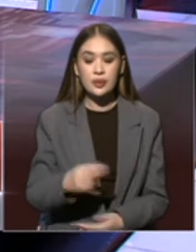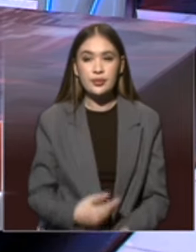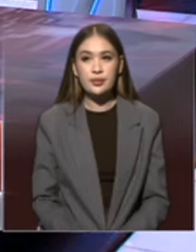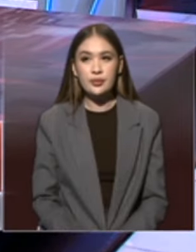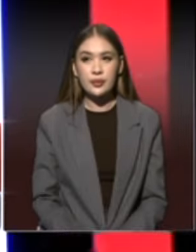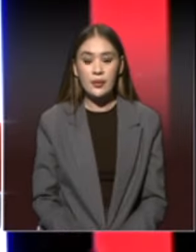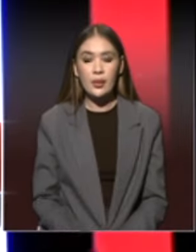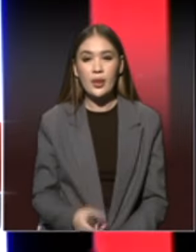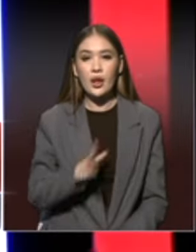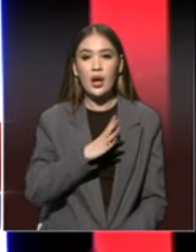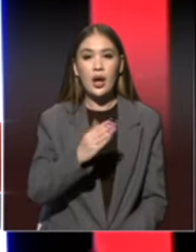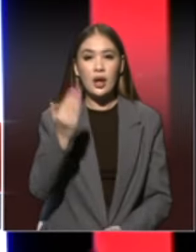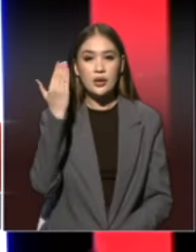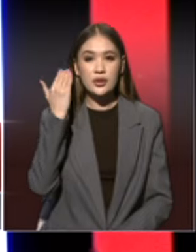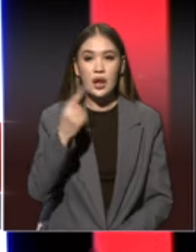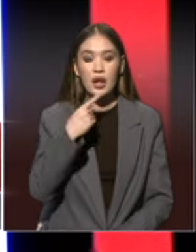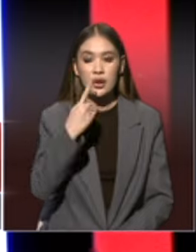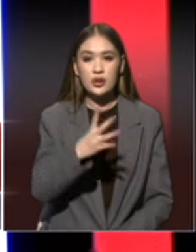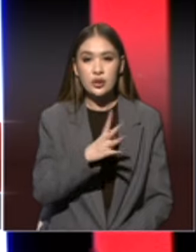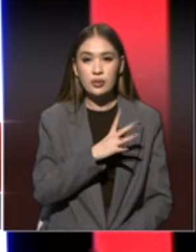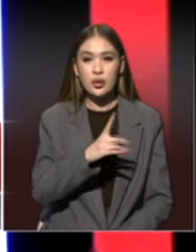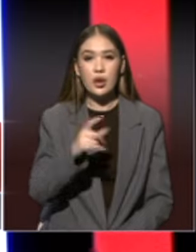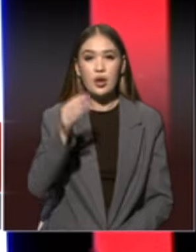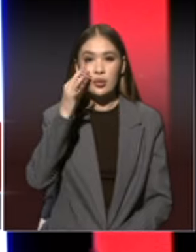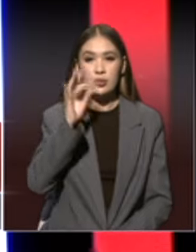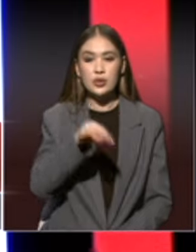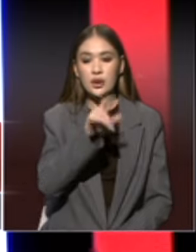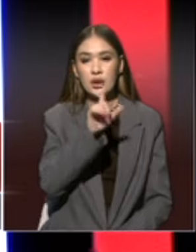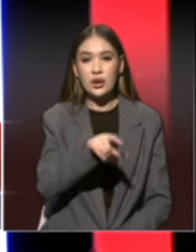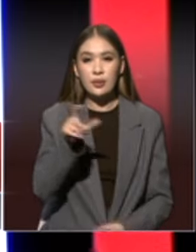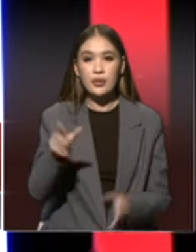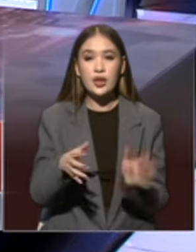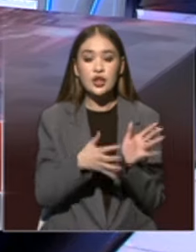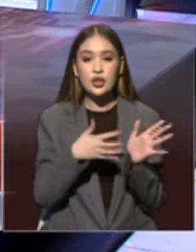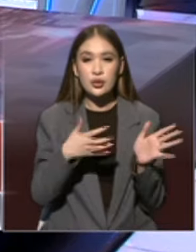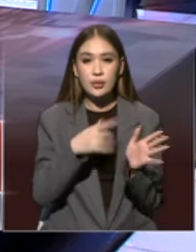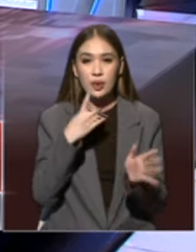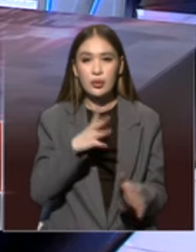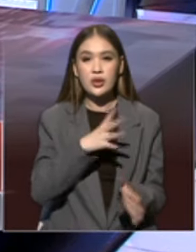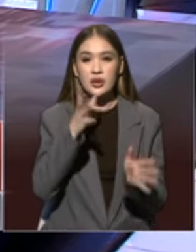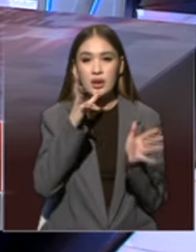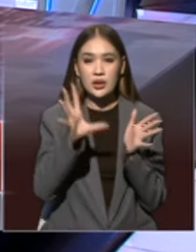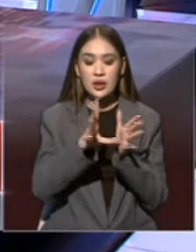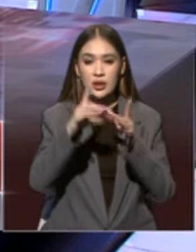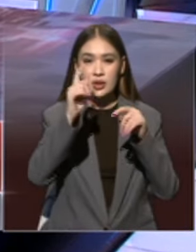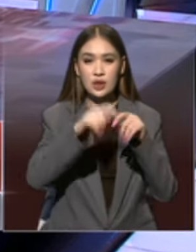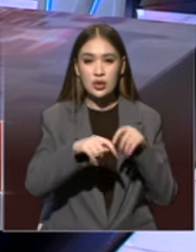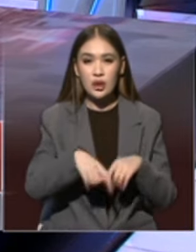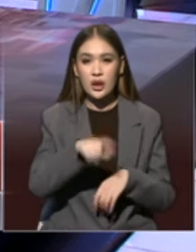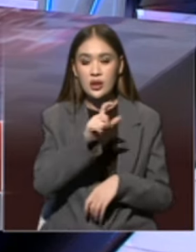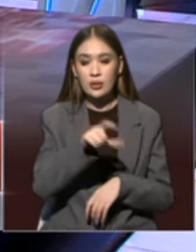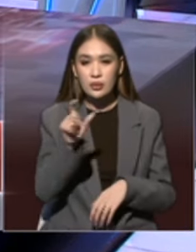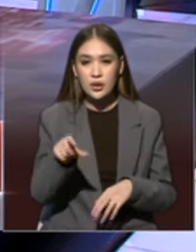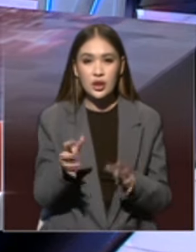Олжас Бектенов мырза осыны айтып еді, бізде шынымен де маман жетіспейді, бағалаушы мамандар жетіспейді, техникалық тексеруші мамандар жетіспейді.